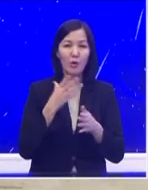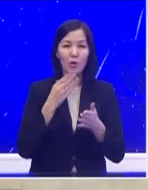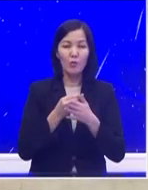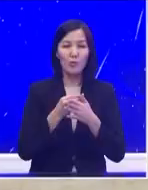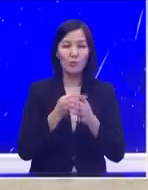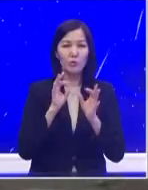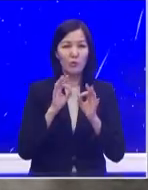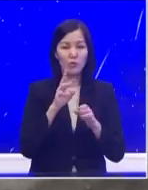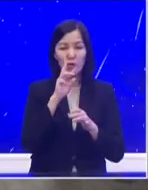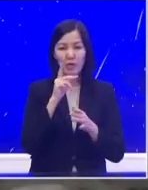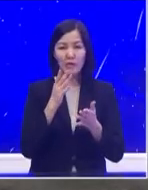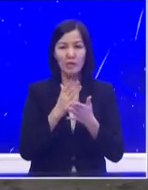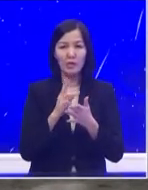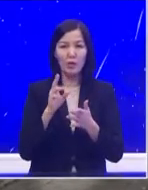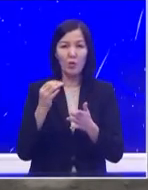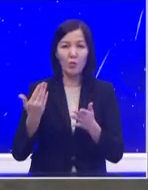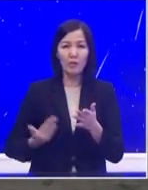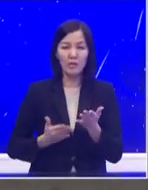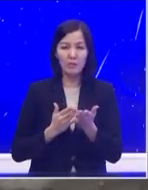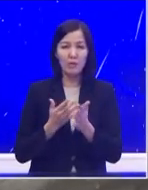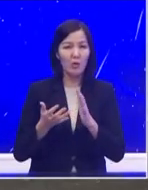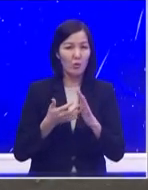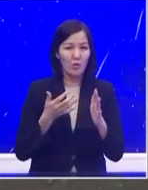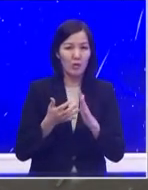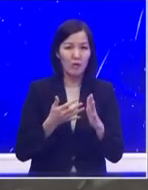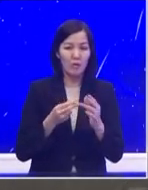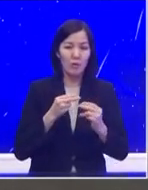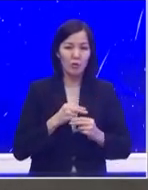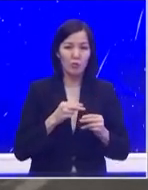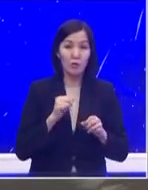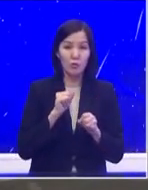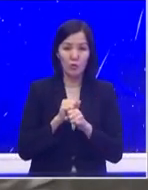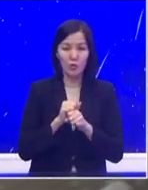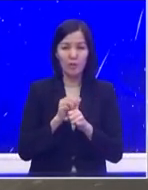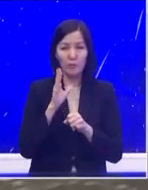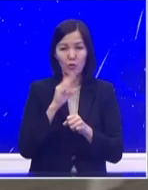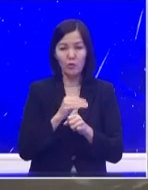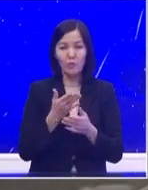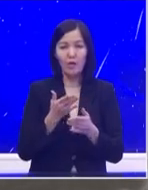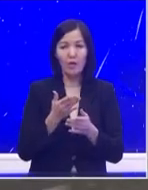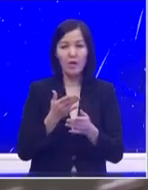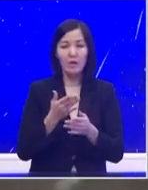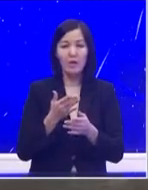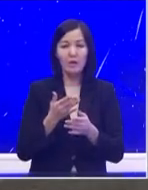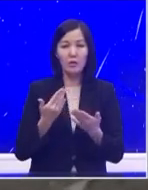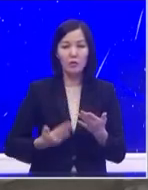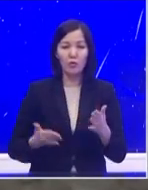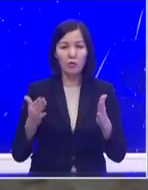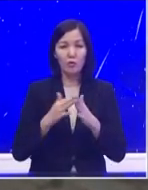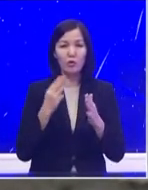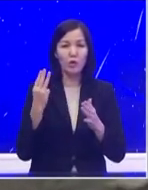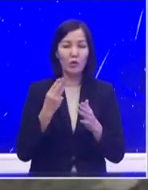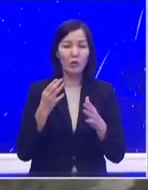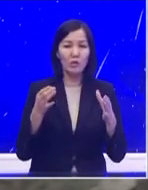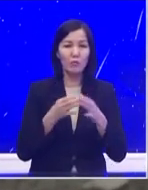деңгейінде емес. Коммуналдық қызметкерлері үлгермей ме, әлде жұмыс тіптен тоқтап тұр ма? Мұны аудандық тұрғын үй коммуналдық шаруашылық